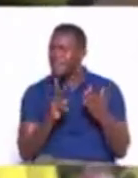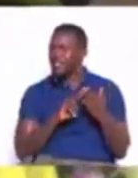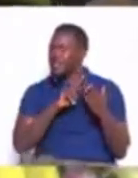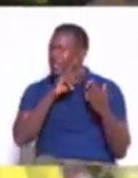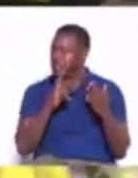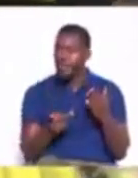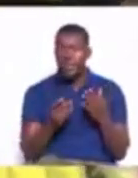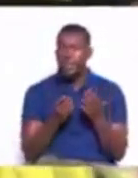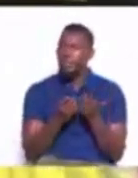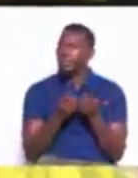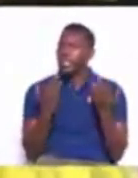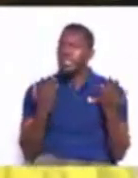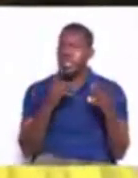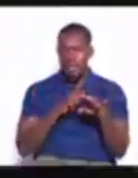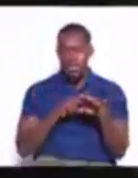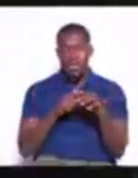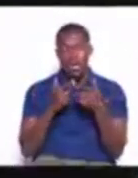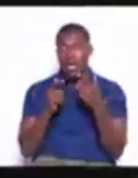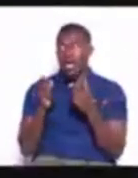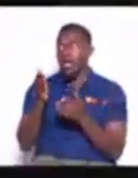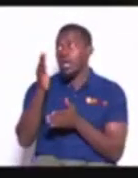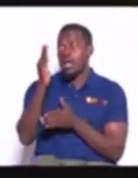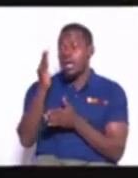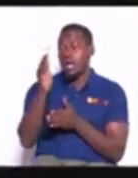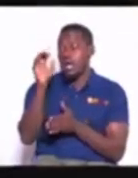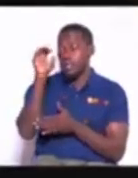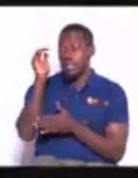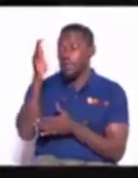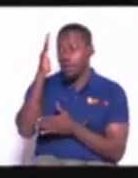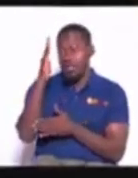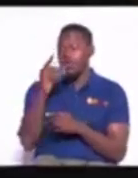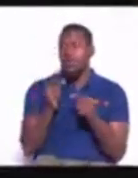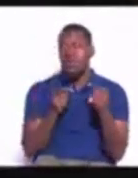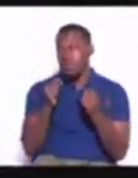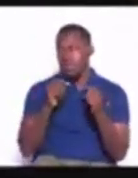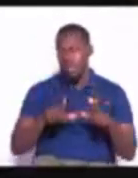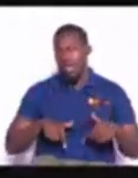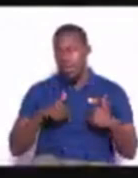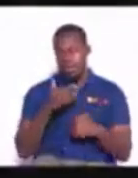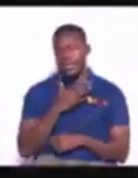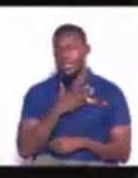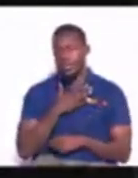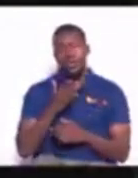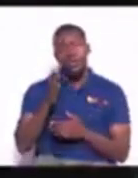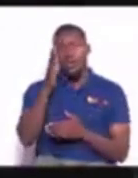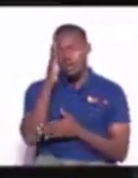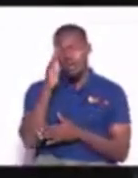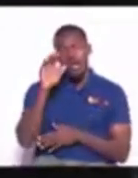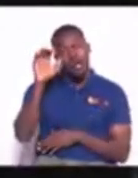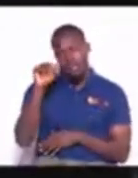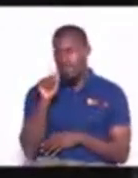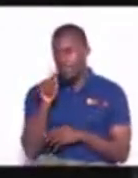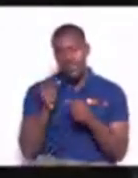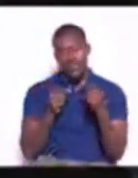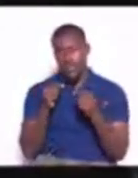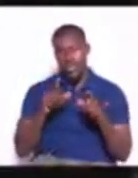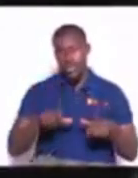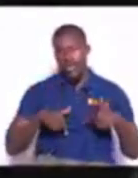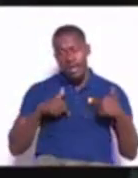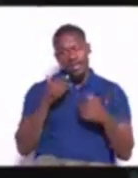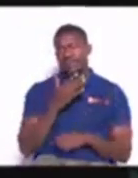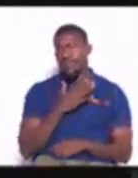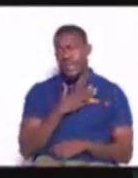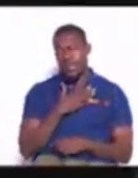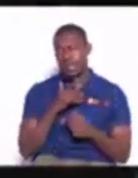Yesu tawala maisha yangu, nahitaji uweze kuingia ndani yangu kwa neema, na mimi